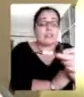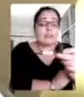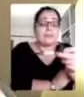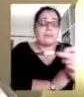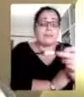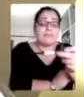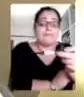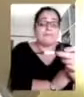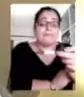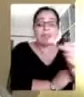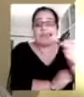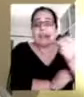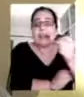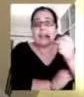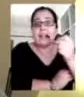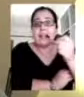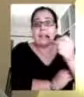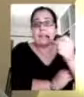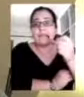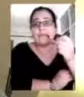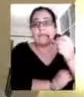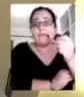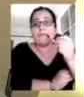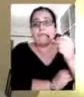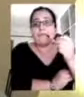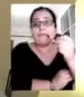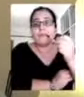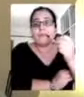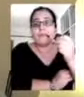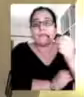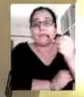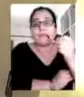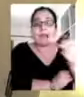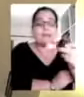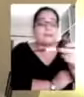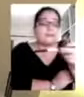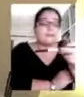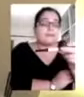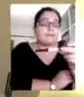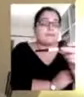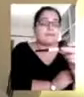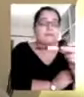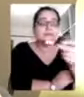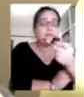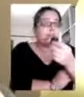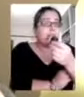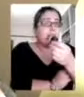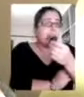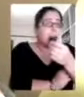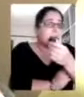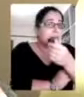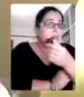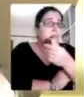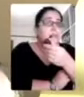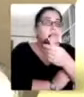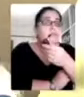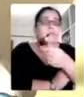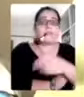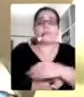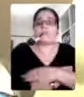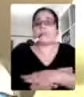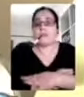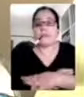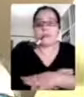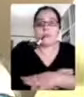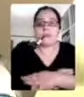Vallahi kuş gibi pipo. Güle güle kullanın Elif Hanım. Ben de o verdiğim siparişten Mike'ın yaptığı işçilikten çok